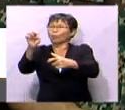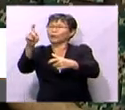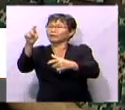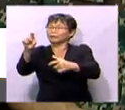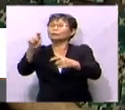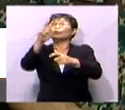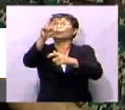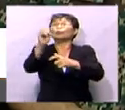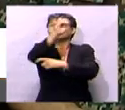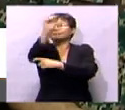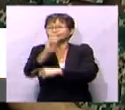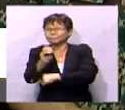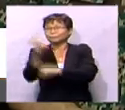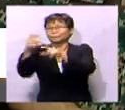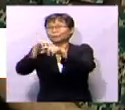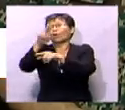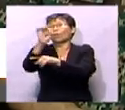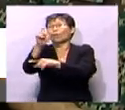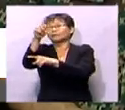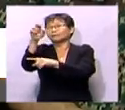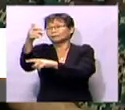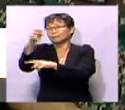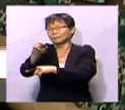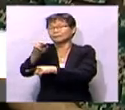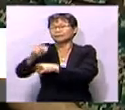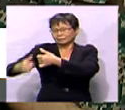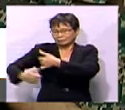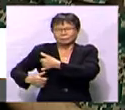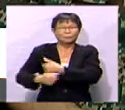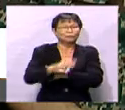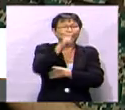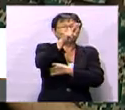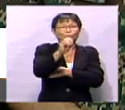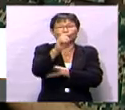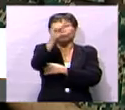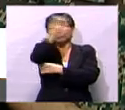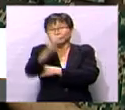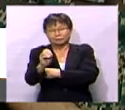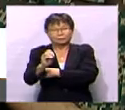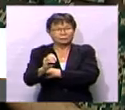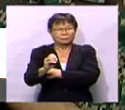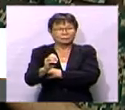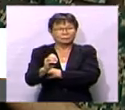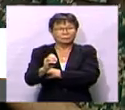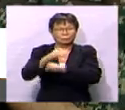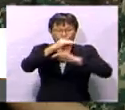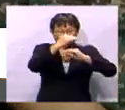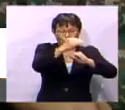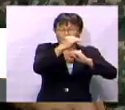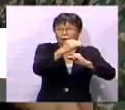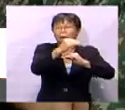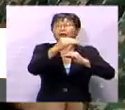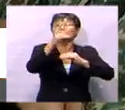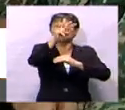ATM. Negeri Sembilan, 20% kuota kepada veteran Angkatan Tentera